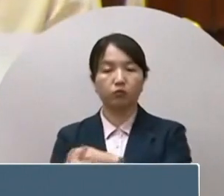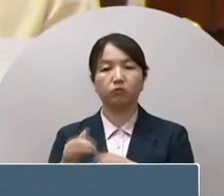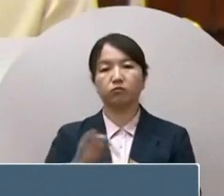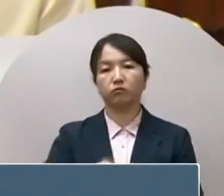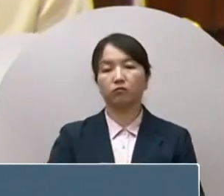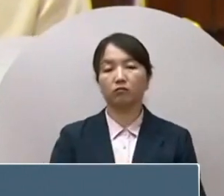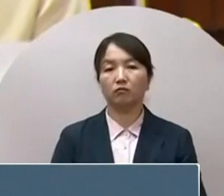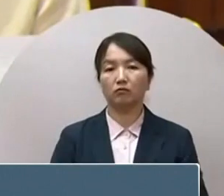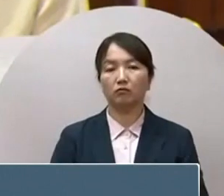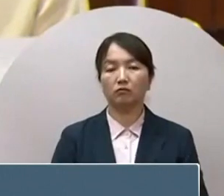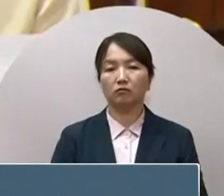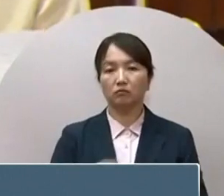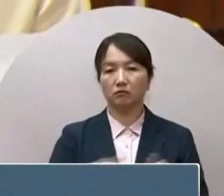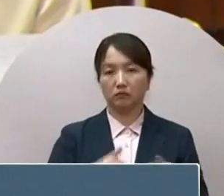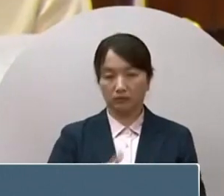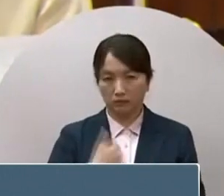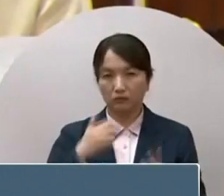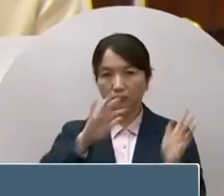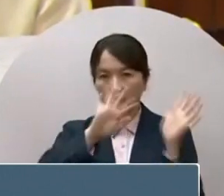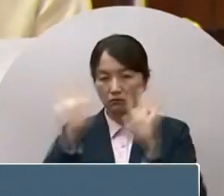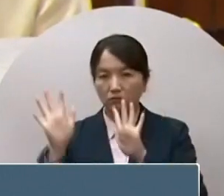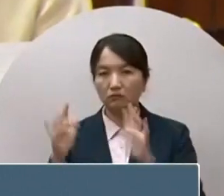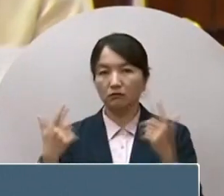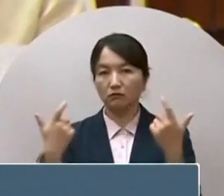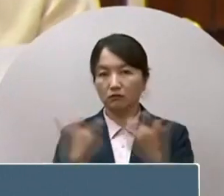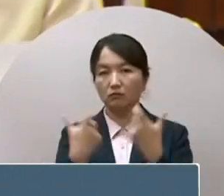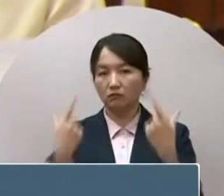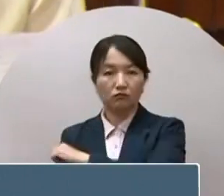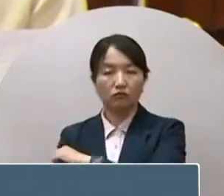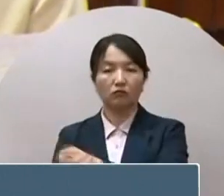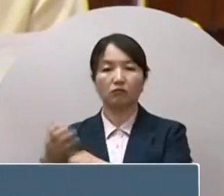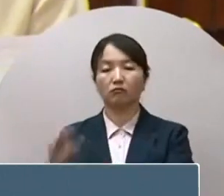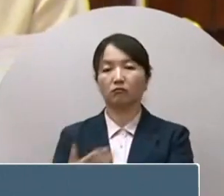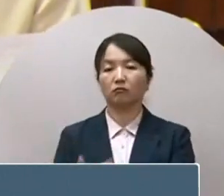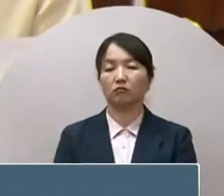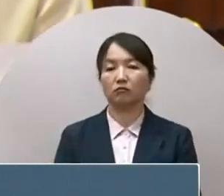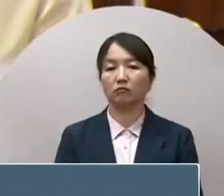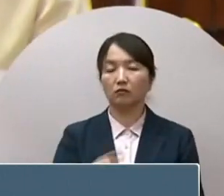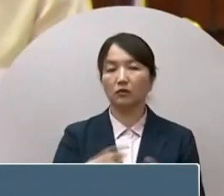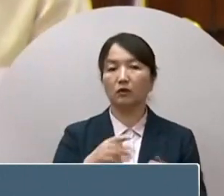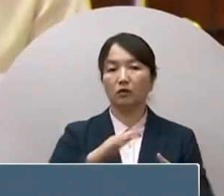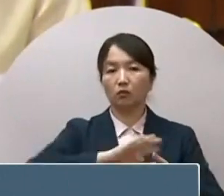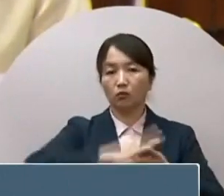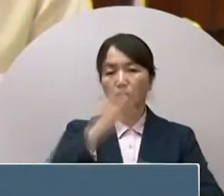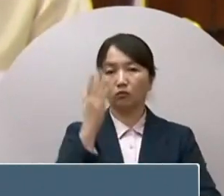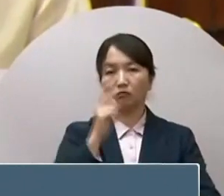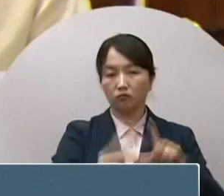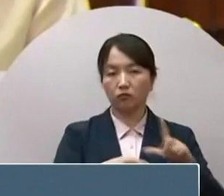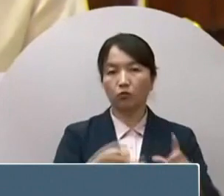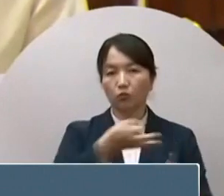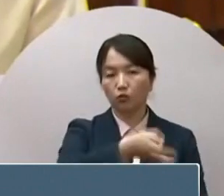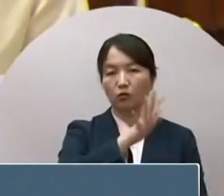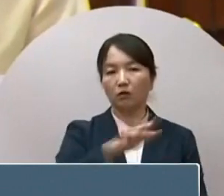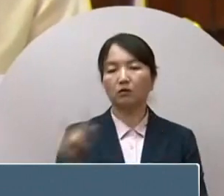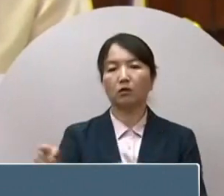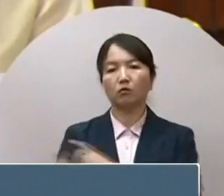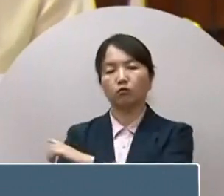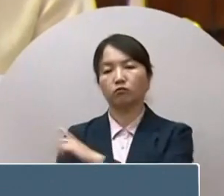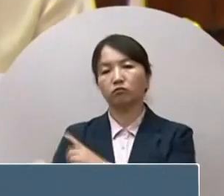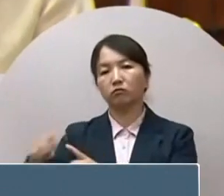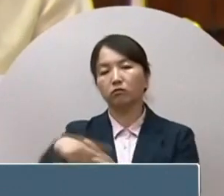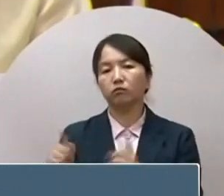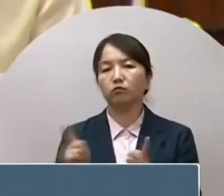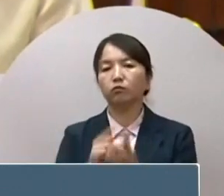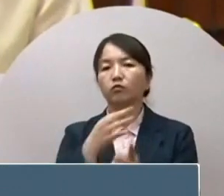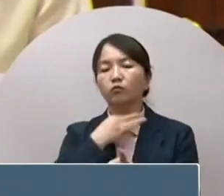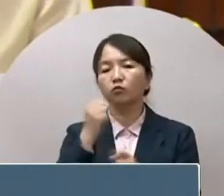我想这个是与现状没有完全符合的。那现在事业单位的劳工哦，面临很多状况，就